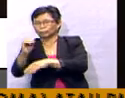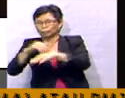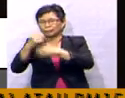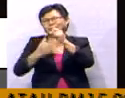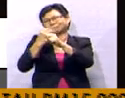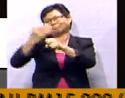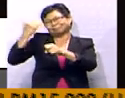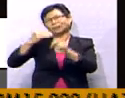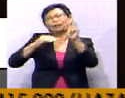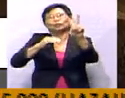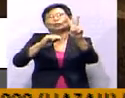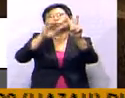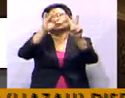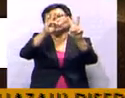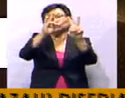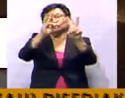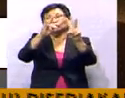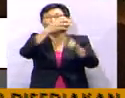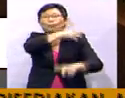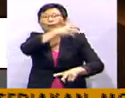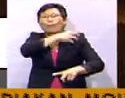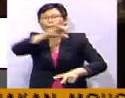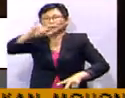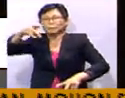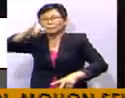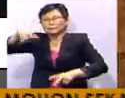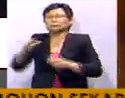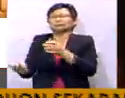tahun lalu. 207 anggota penguatkuasa